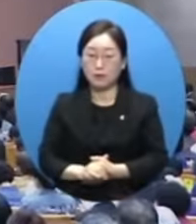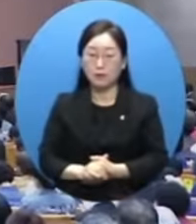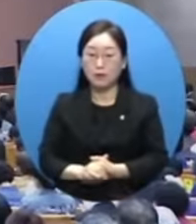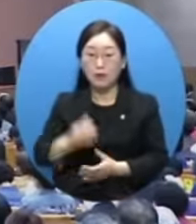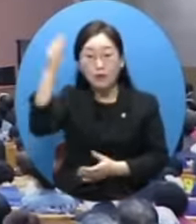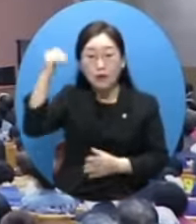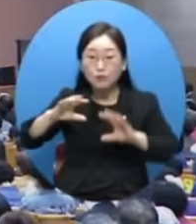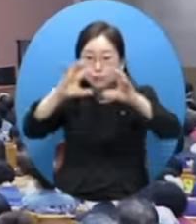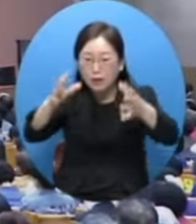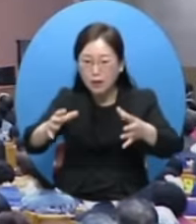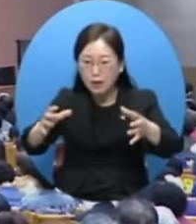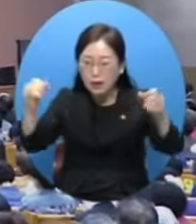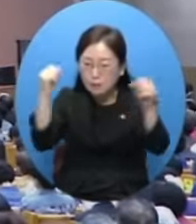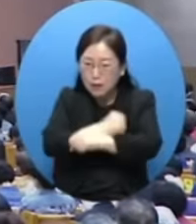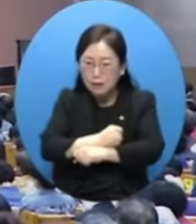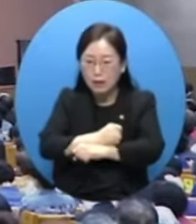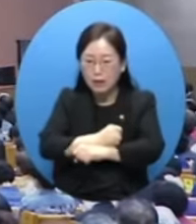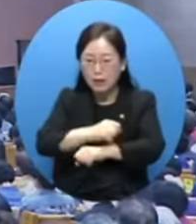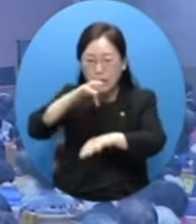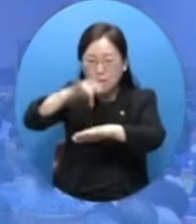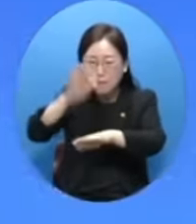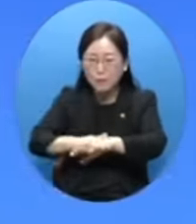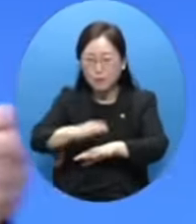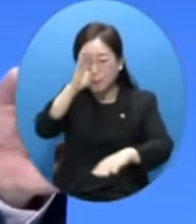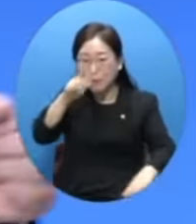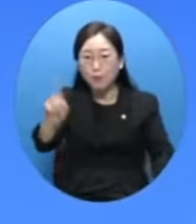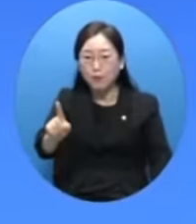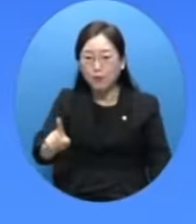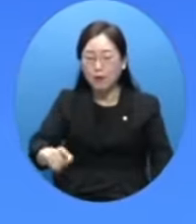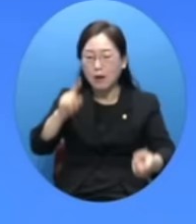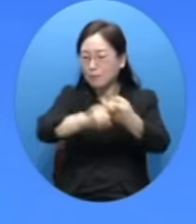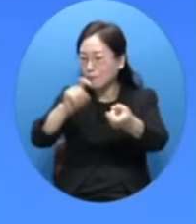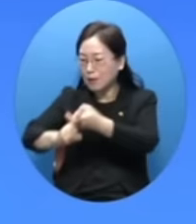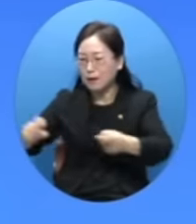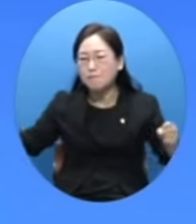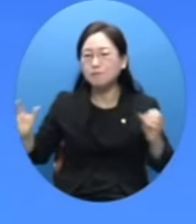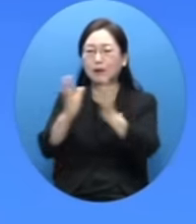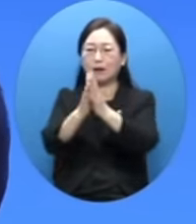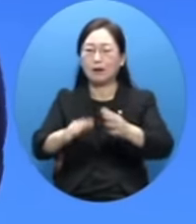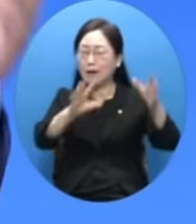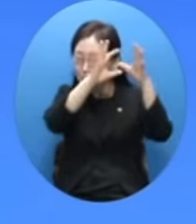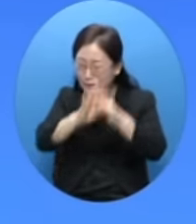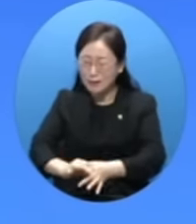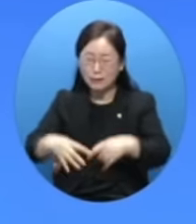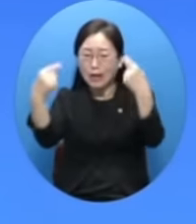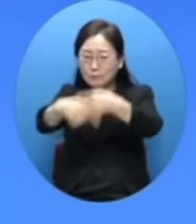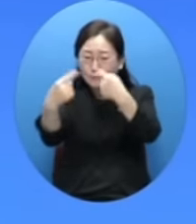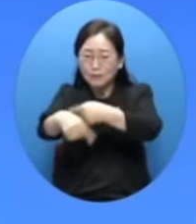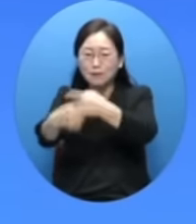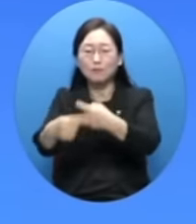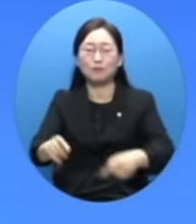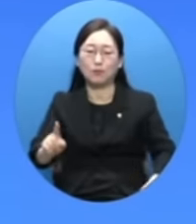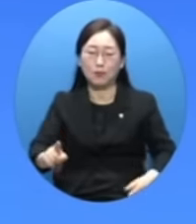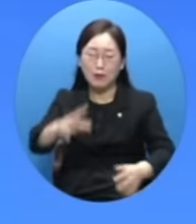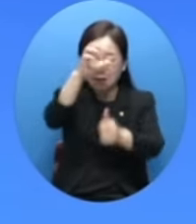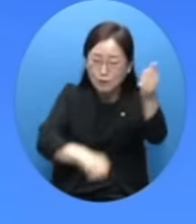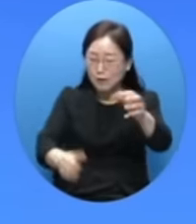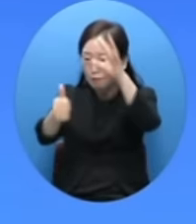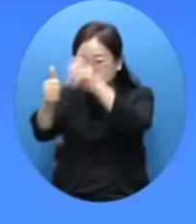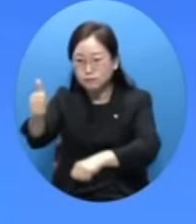대한민국을 망하게 하는 고질적인 병이 바로 편가르기와 패싸움인 것입니다. 끝없는 비방전인 것입니다. 물고